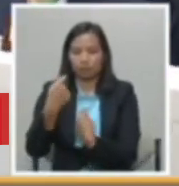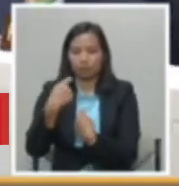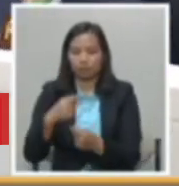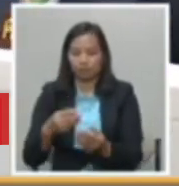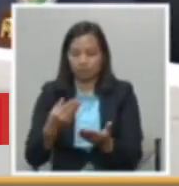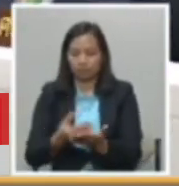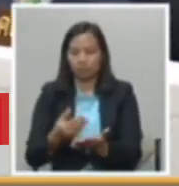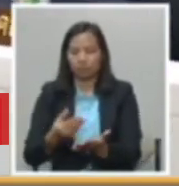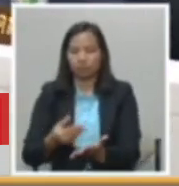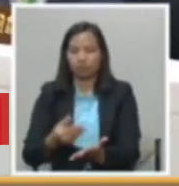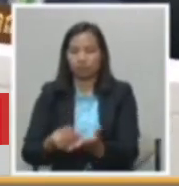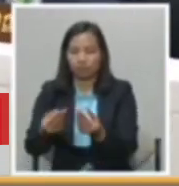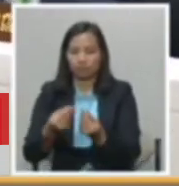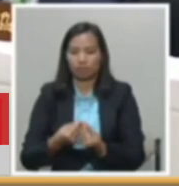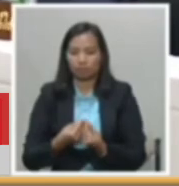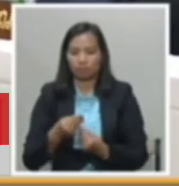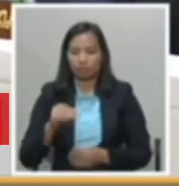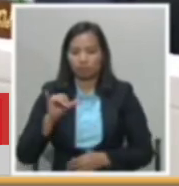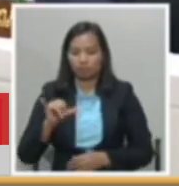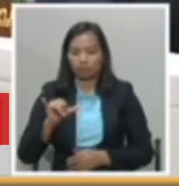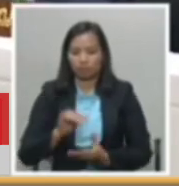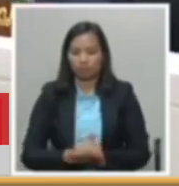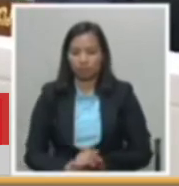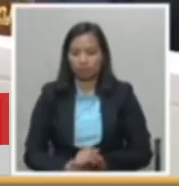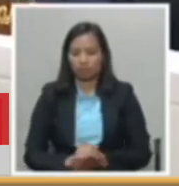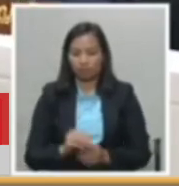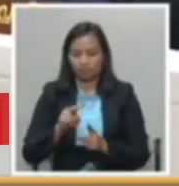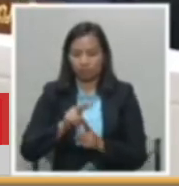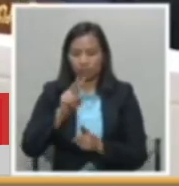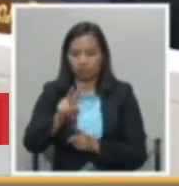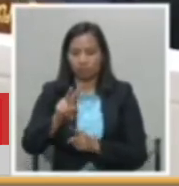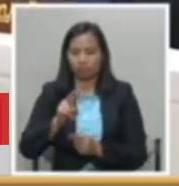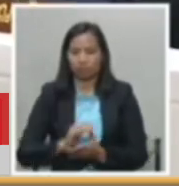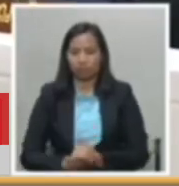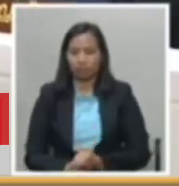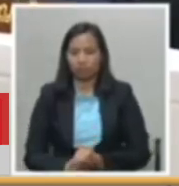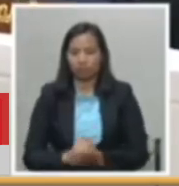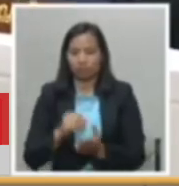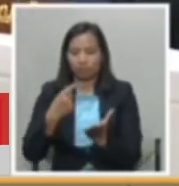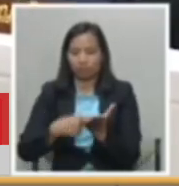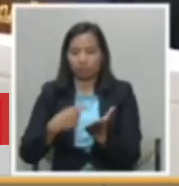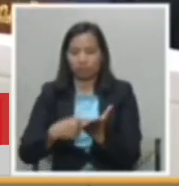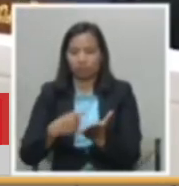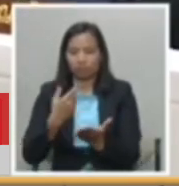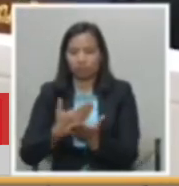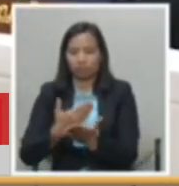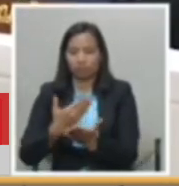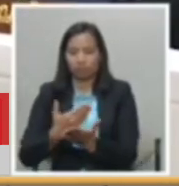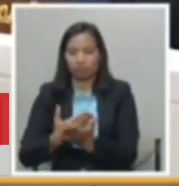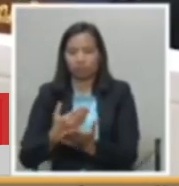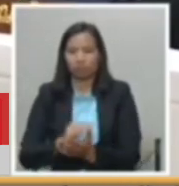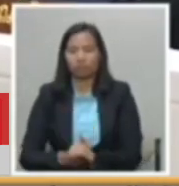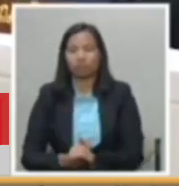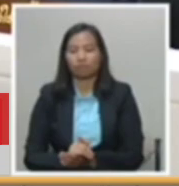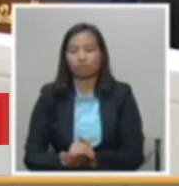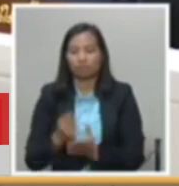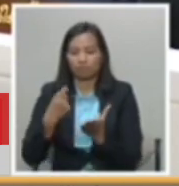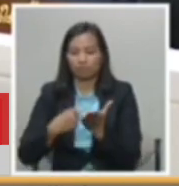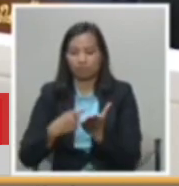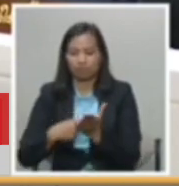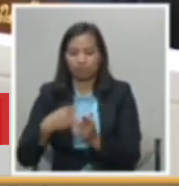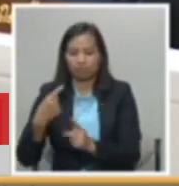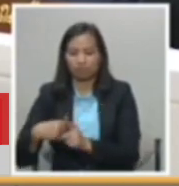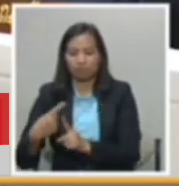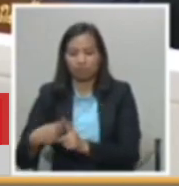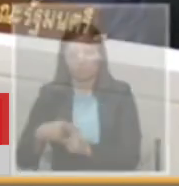ำลังใจยังขาดประเด็นที่สองที่ผมจะพูดก็คือเรื่องของการประกันรายได้ในเรื่องของการประกันรายได้สิน